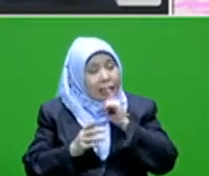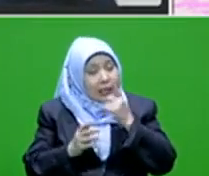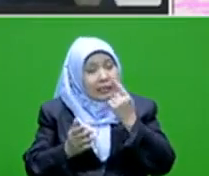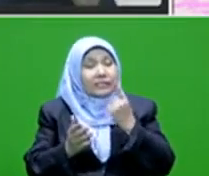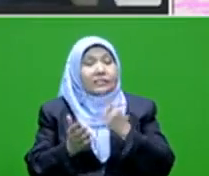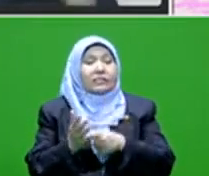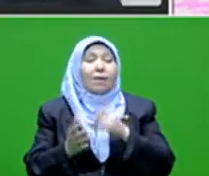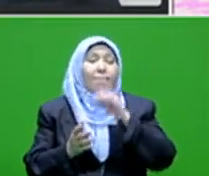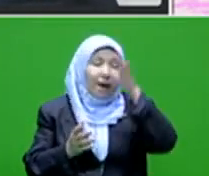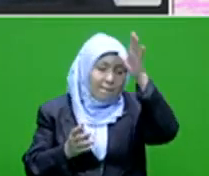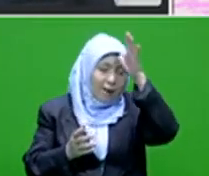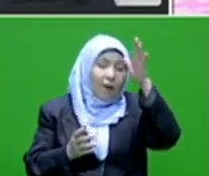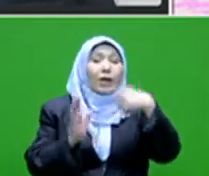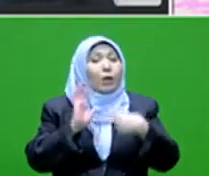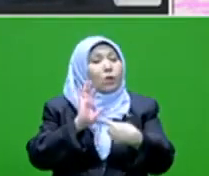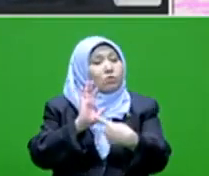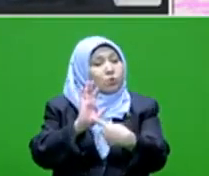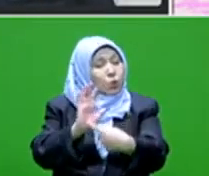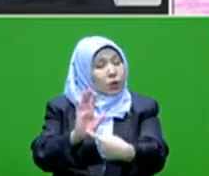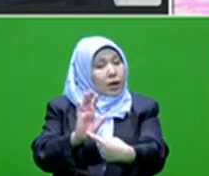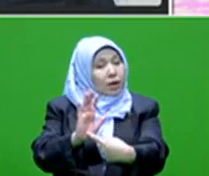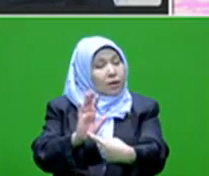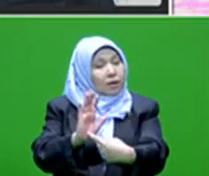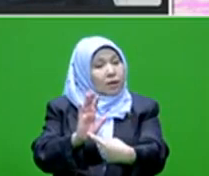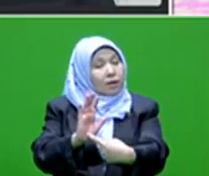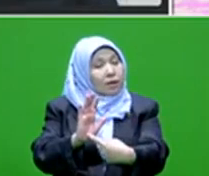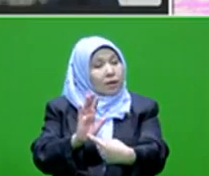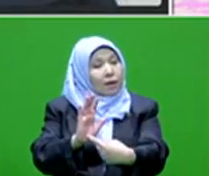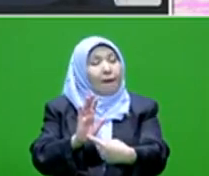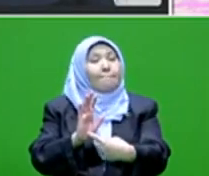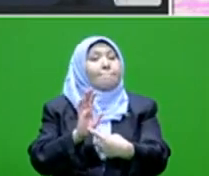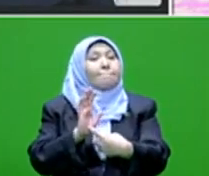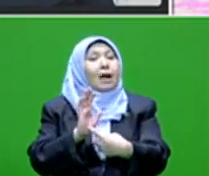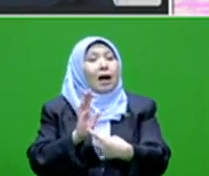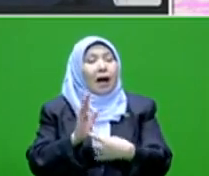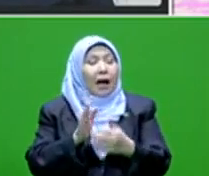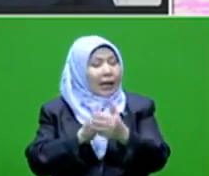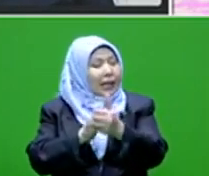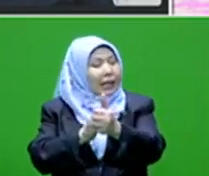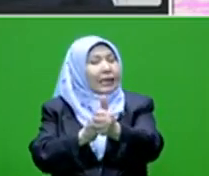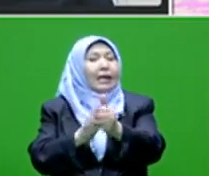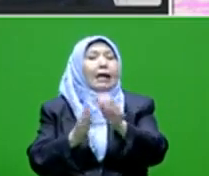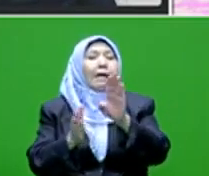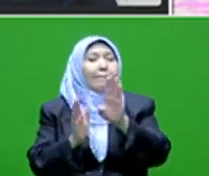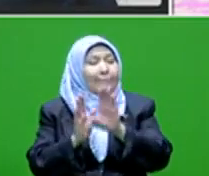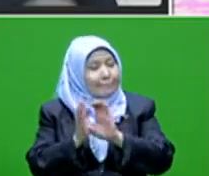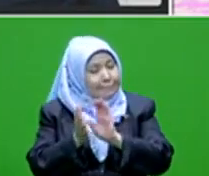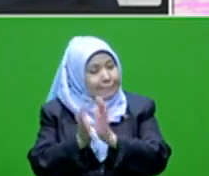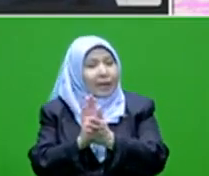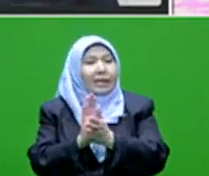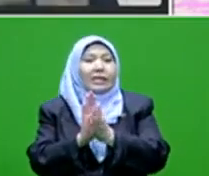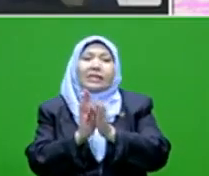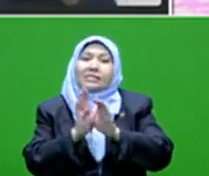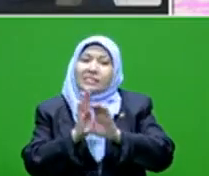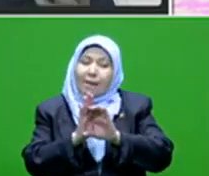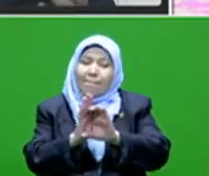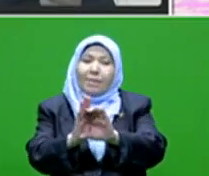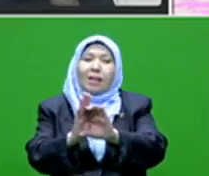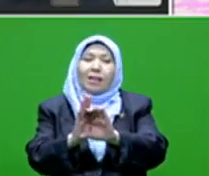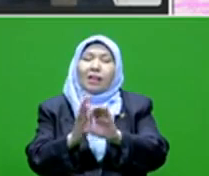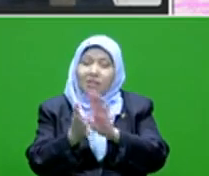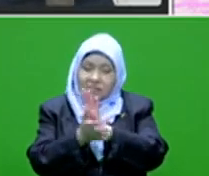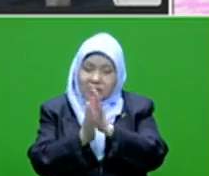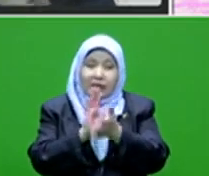si ayah memang menunjukkan, dia istilahnya apa? Leading by example. Aduh! Yang itu. Itu Ustaz Don cakap tadi tu.